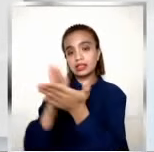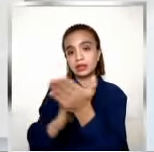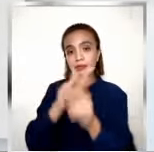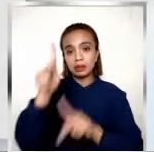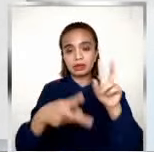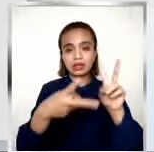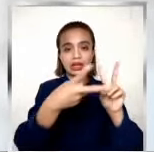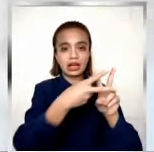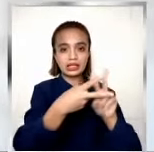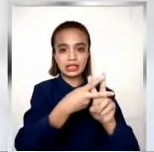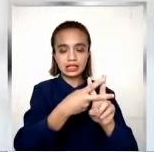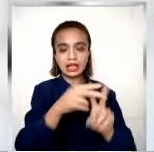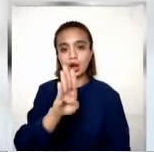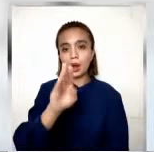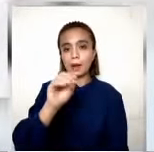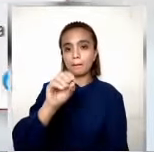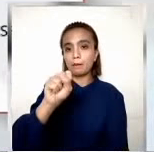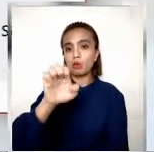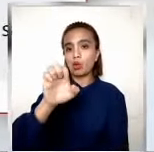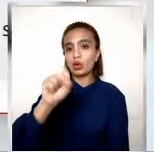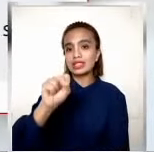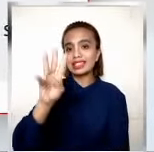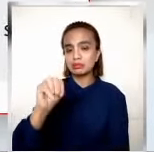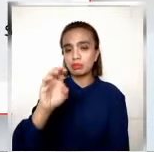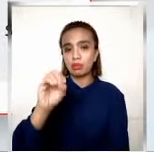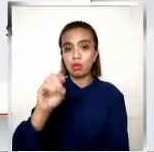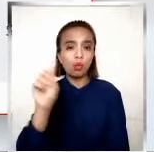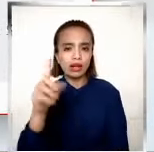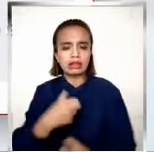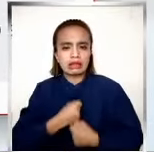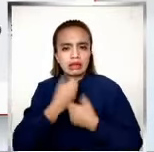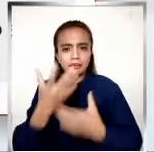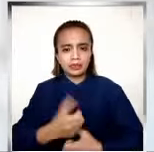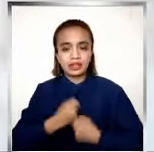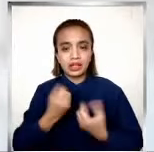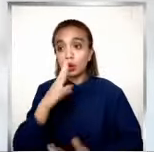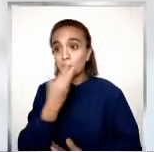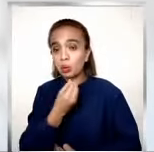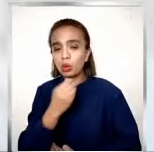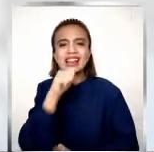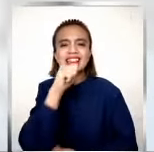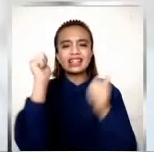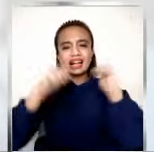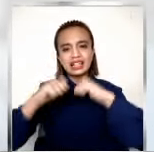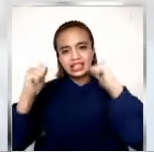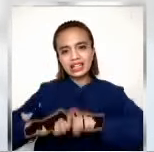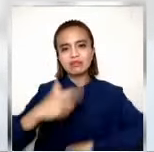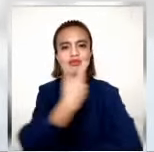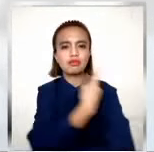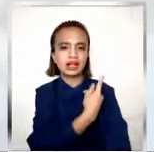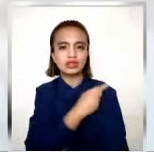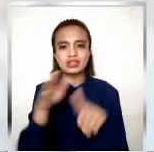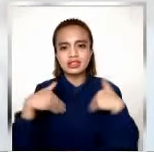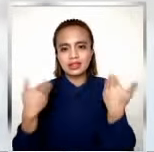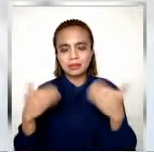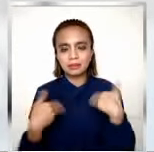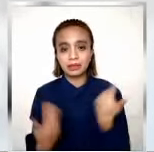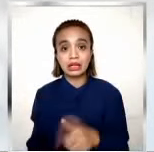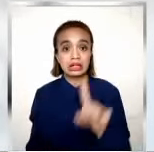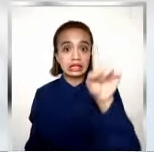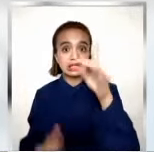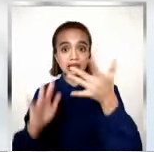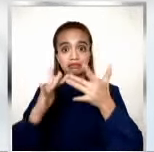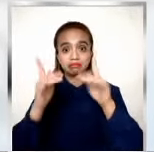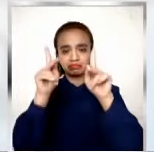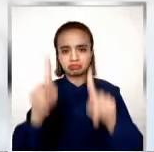ang kanilang opinyon ang ilang commenter di sang-ayon sa pagbabakuna sa mga bata. Sabi ng isang netizen, di pa raw ito napapanahon